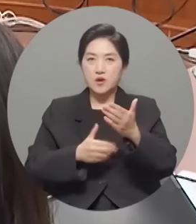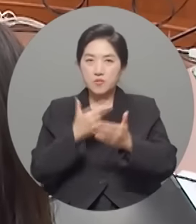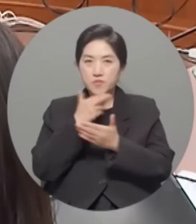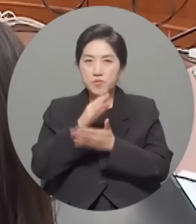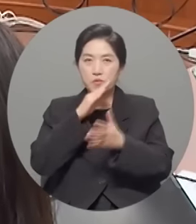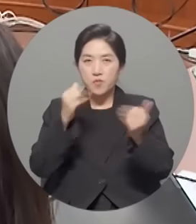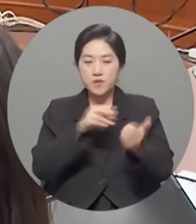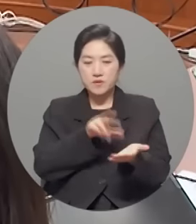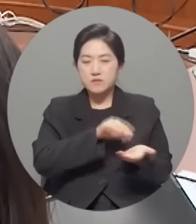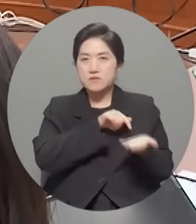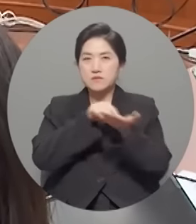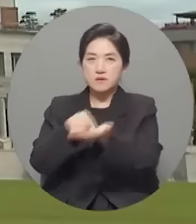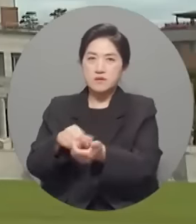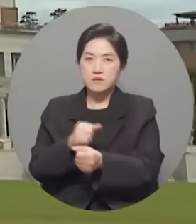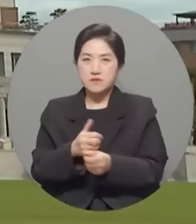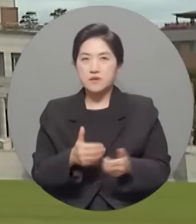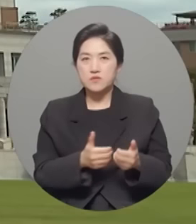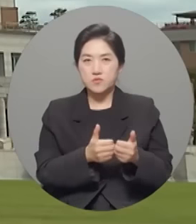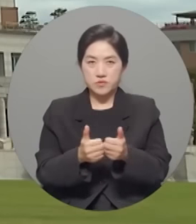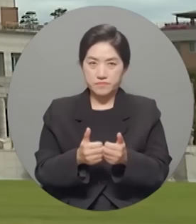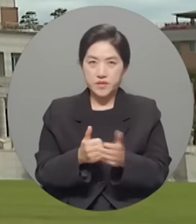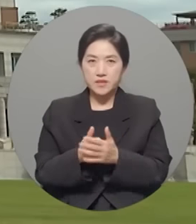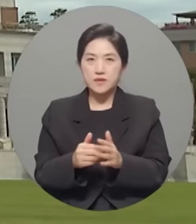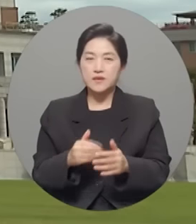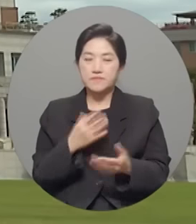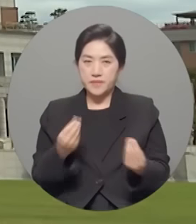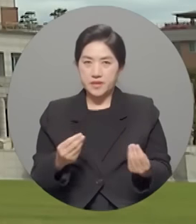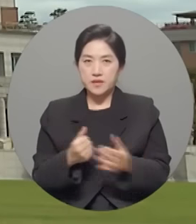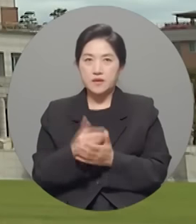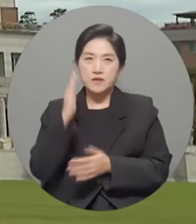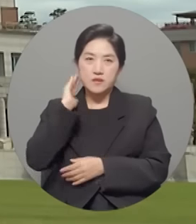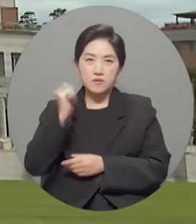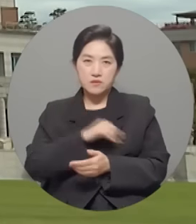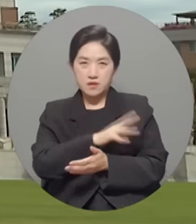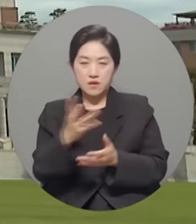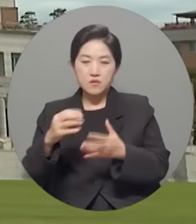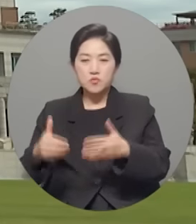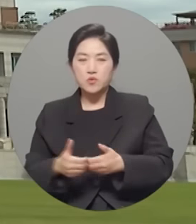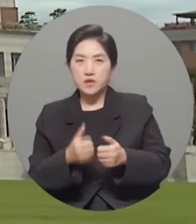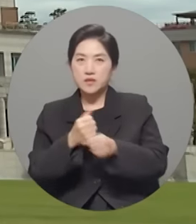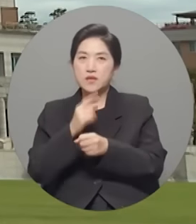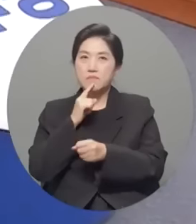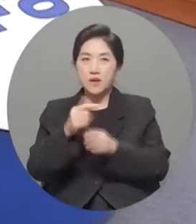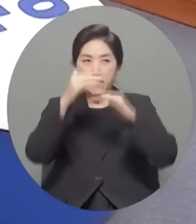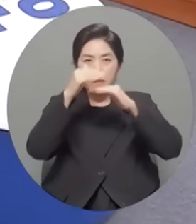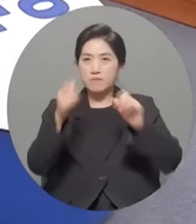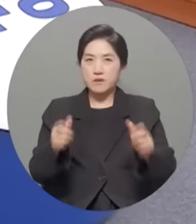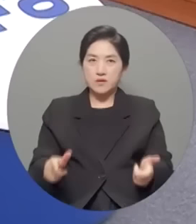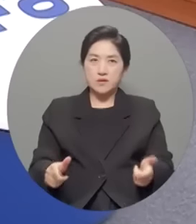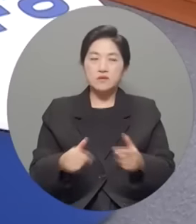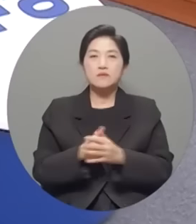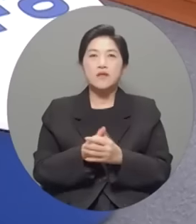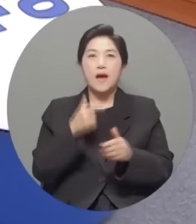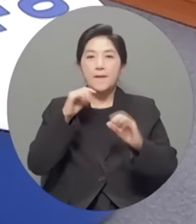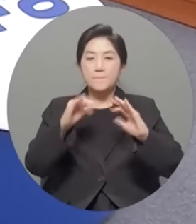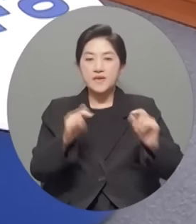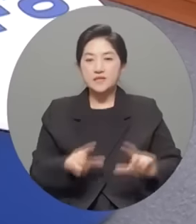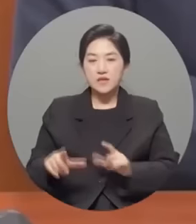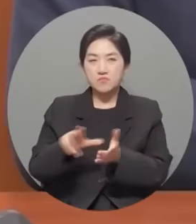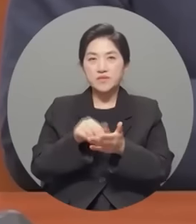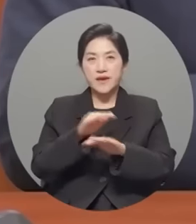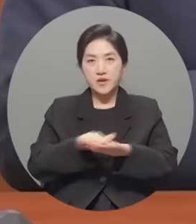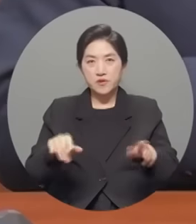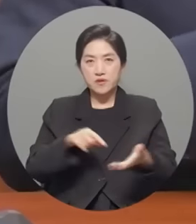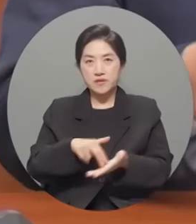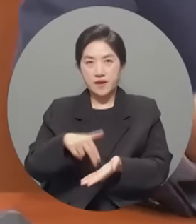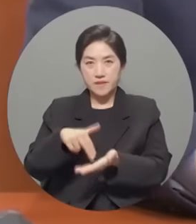의제로 삼자고 논의했다고 했고 대통령실은 폭넓게 논의하기로 했다는 표현이 달랐습니다. 민생 문제 해결에 대한